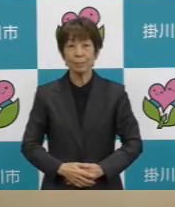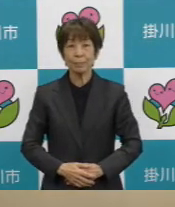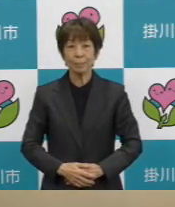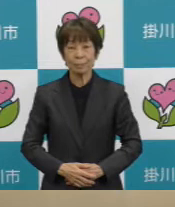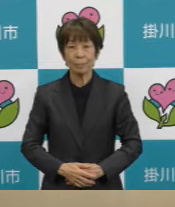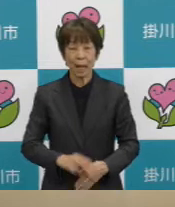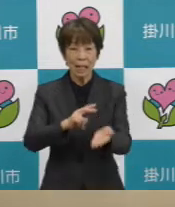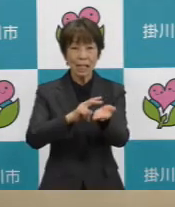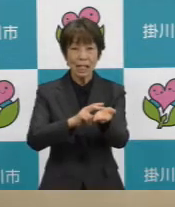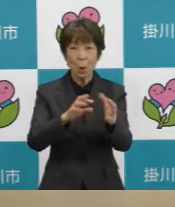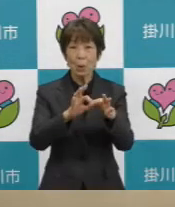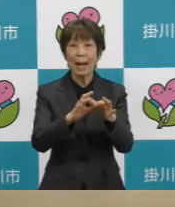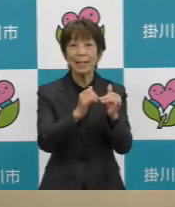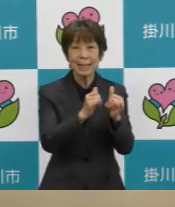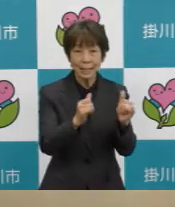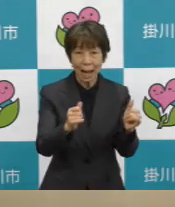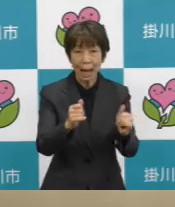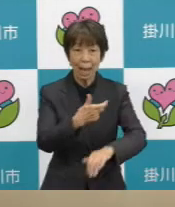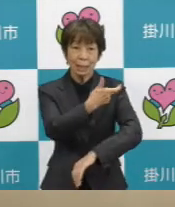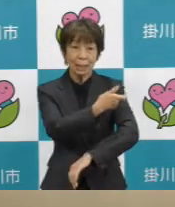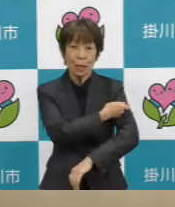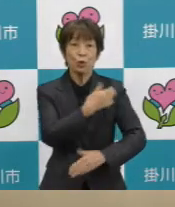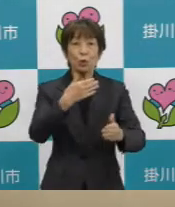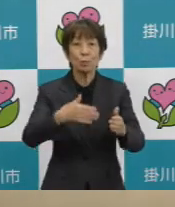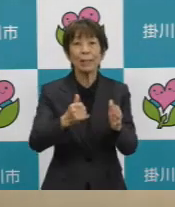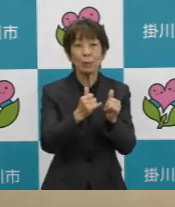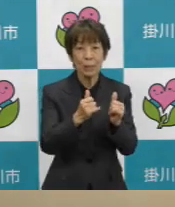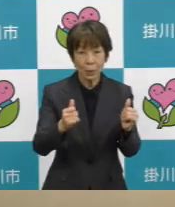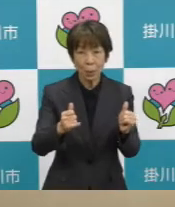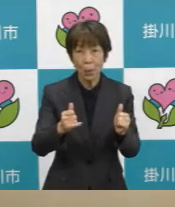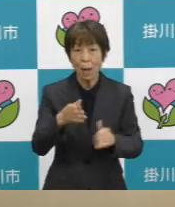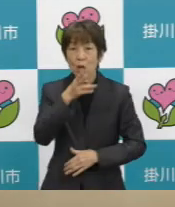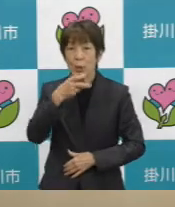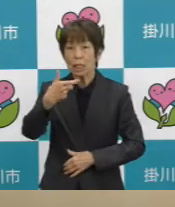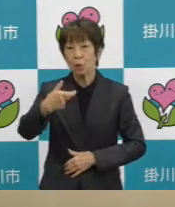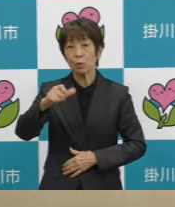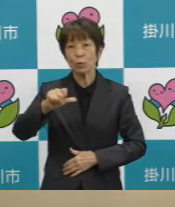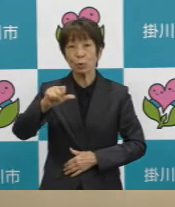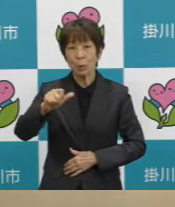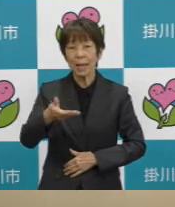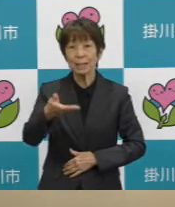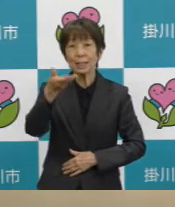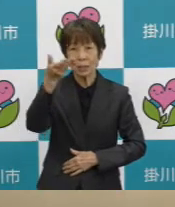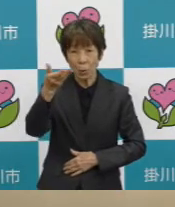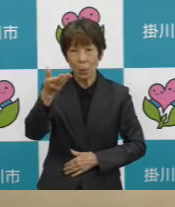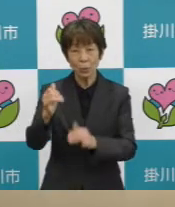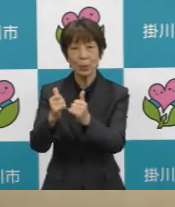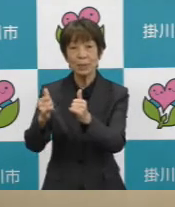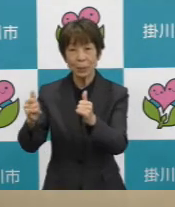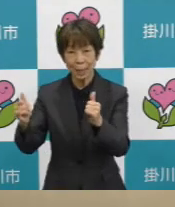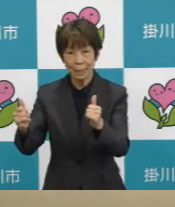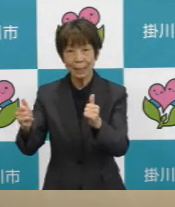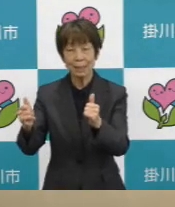医療関係者で、接種をされていない、65歳以上の方に、